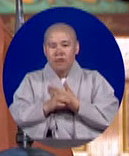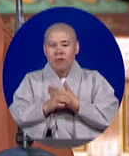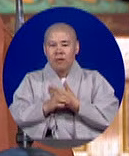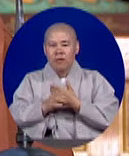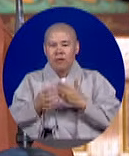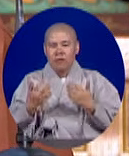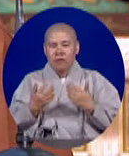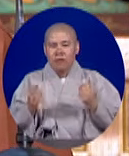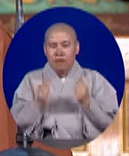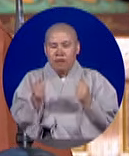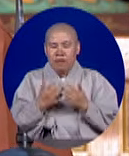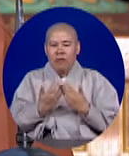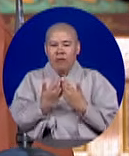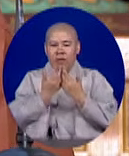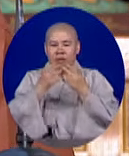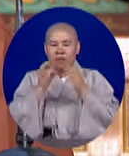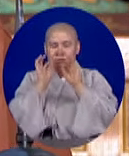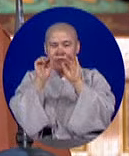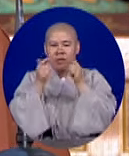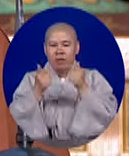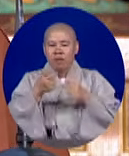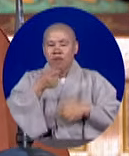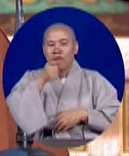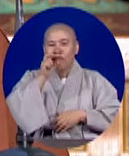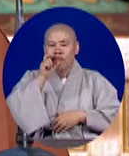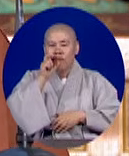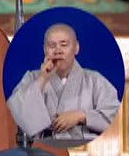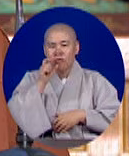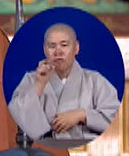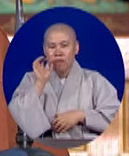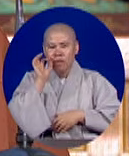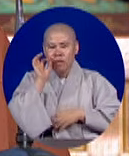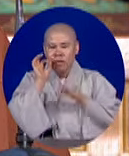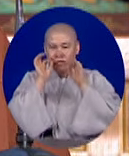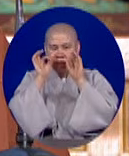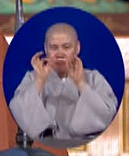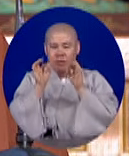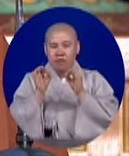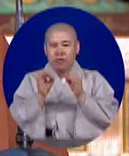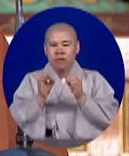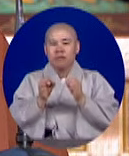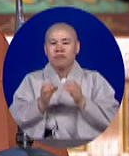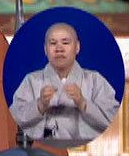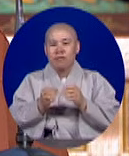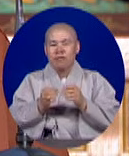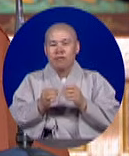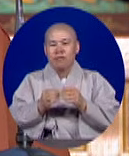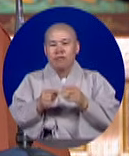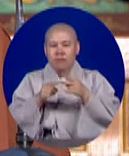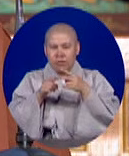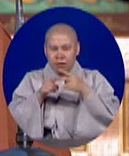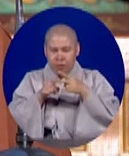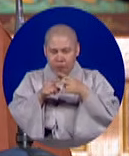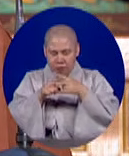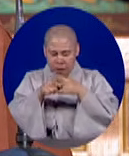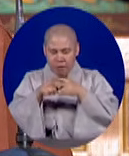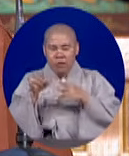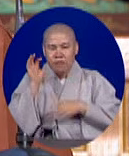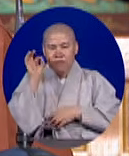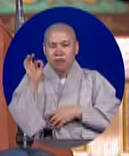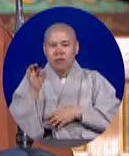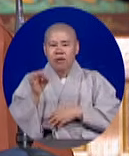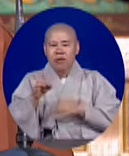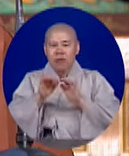얼음을 얼음으로 보지 않고 물로 본다 이 소리죠. 이게 꿰뚫어 보는 겁니다. 사람을 볼